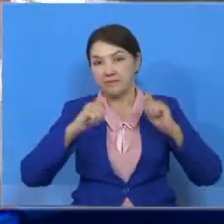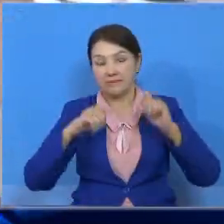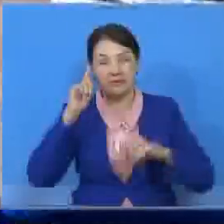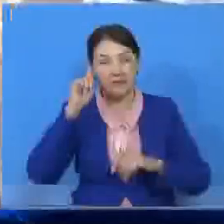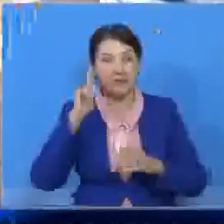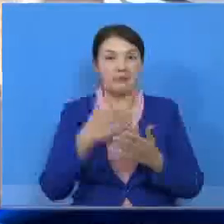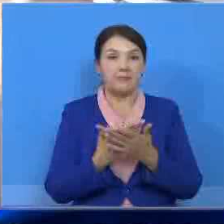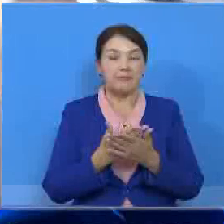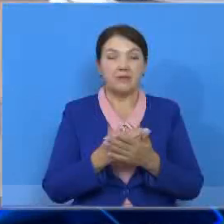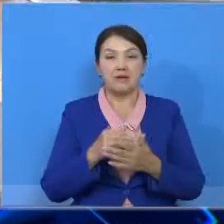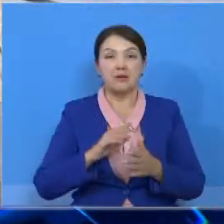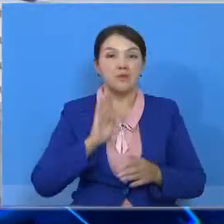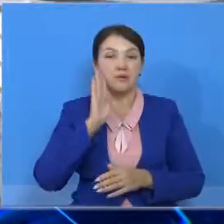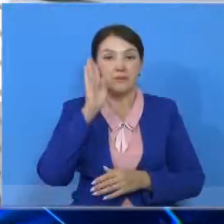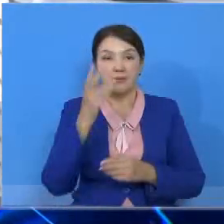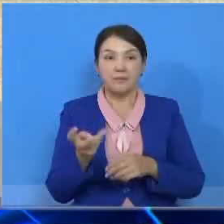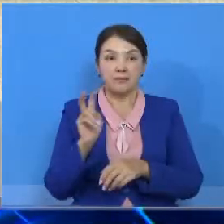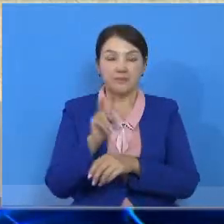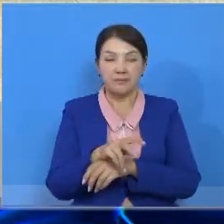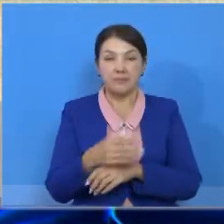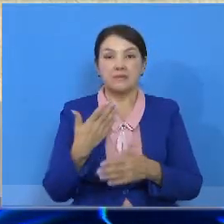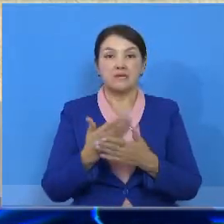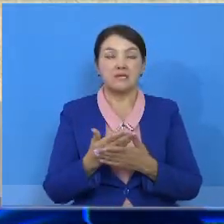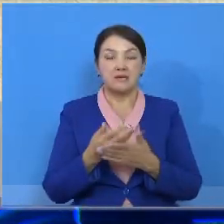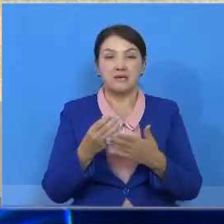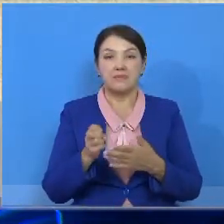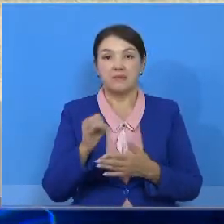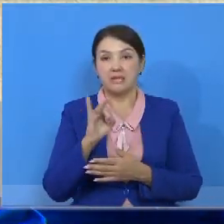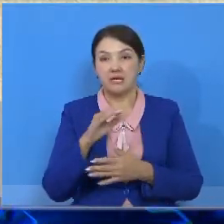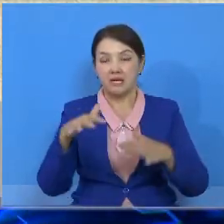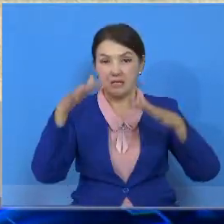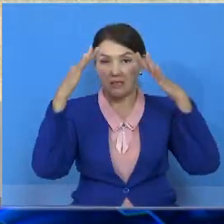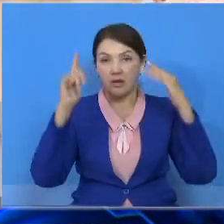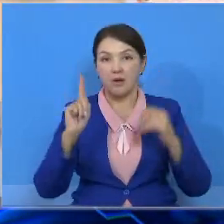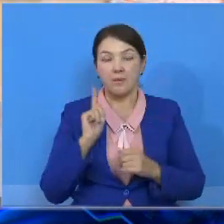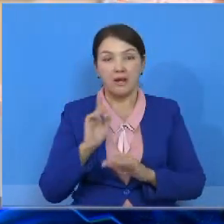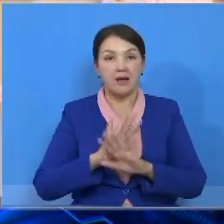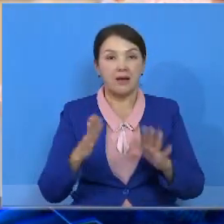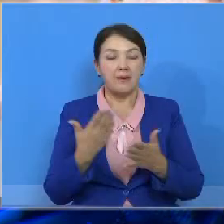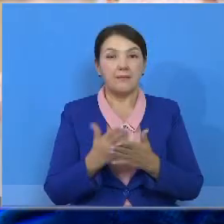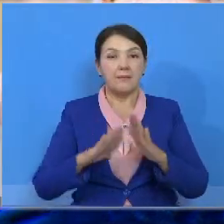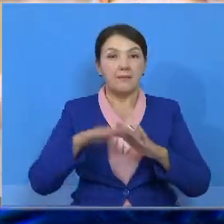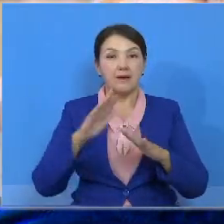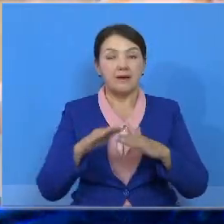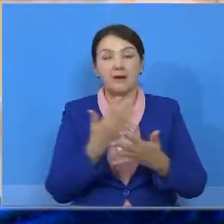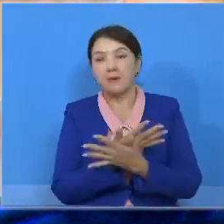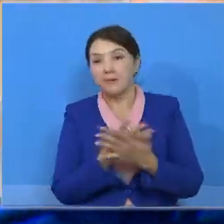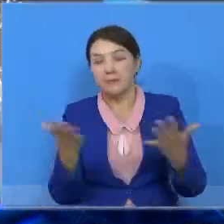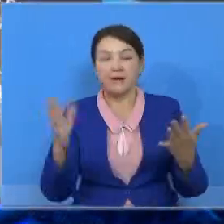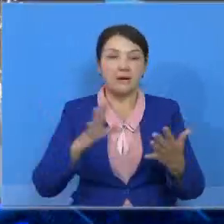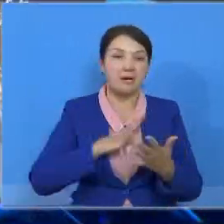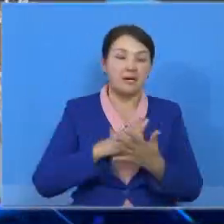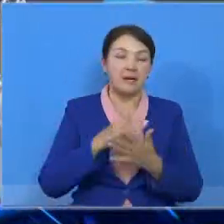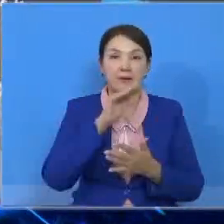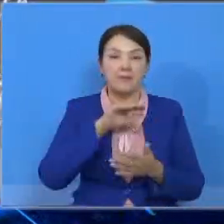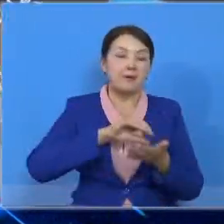жұрт ипподромға таңертеңмен жиналды. Мұнда келушілерді тек шексіз аспан ғана күтіп тұрмаған еді. Қолөнер шеберлерінің түрлі бұйымдары,